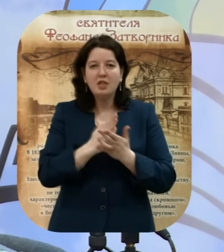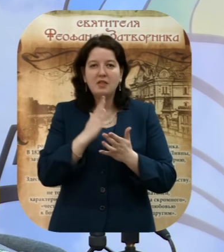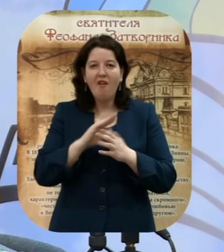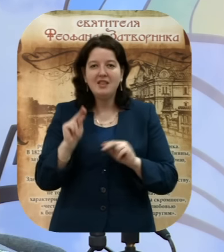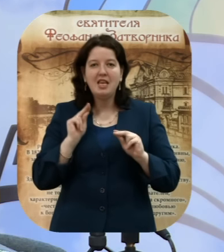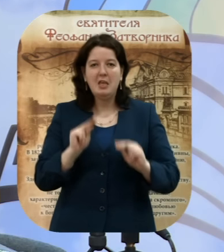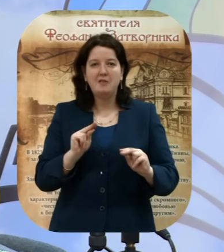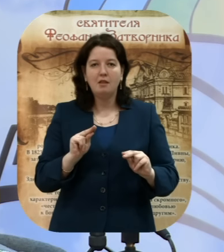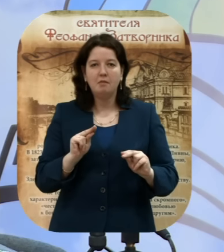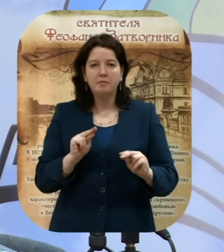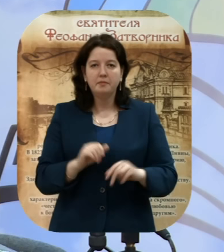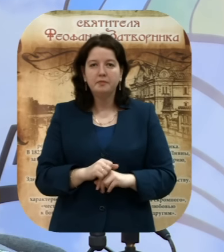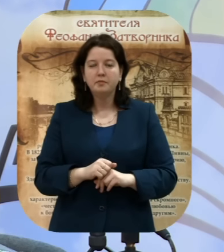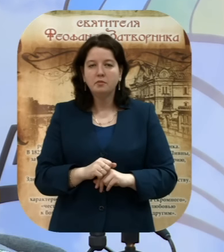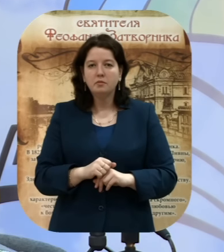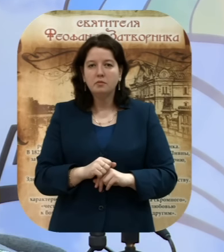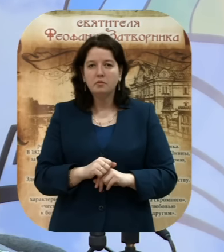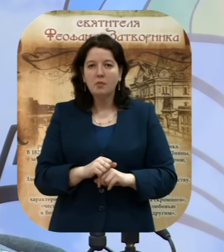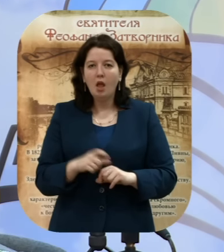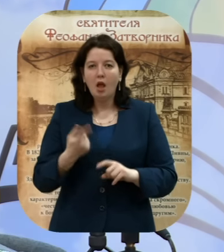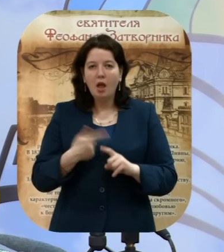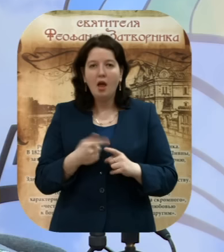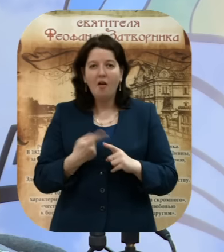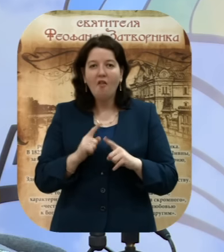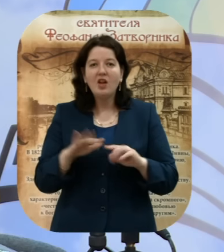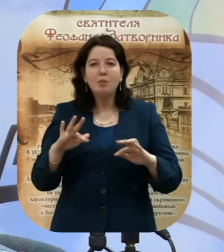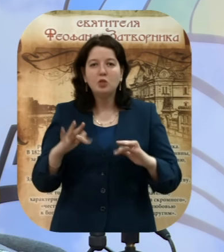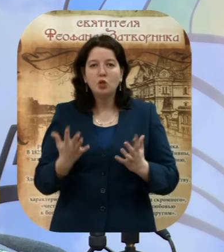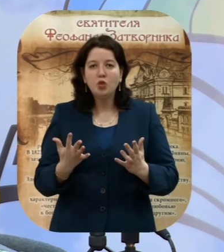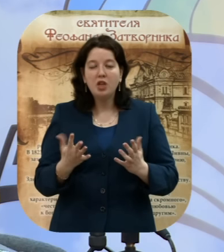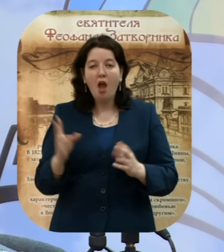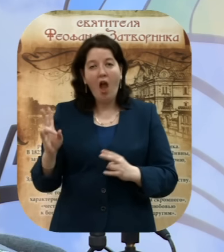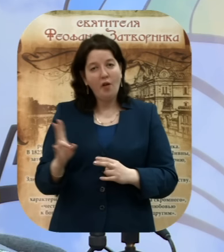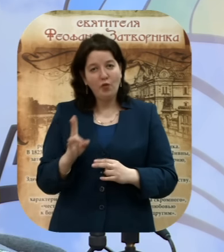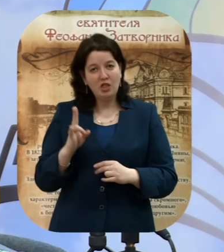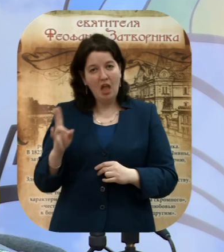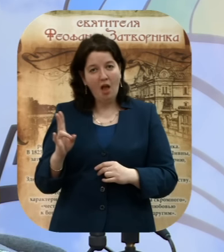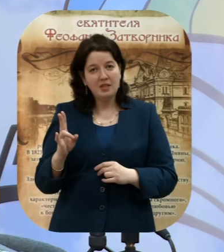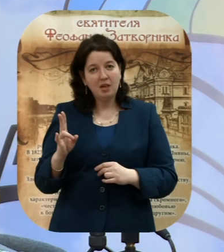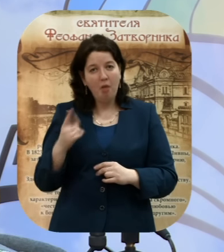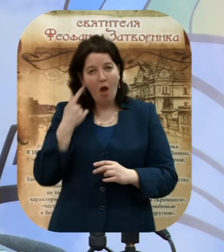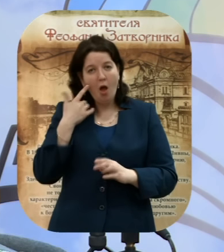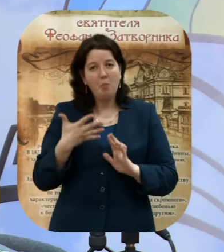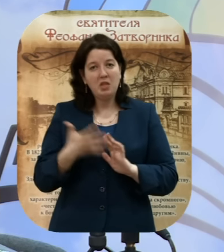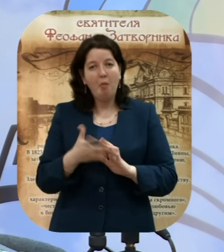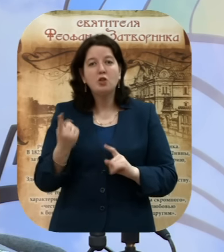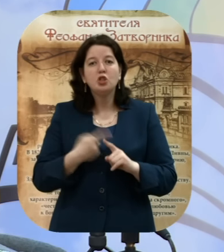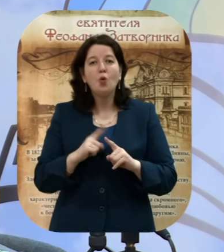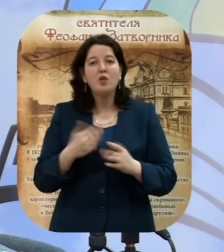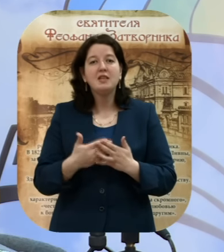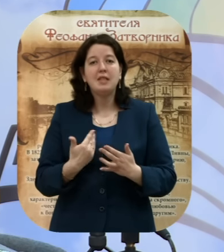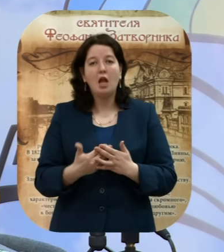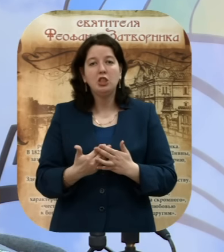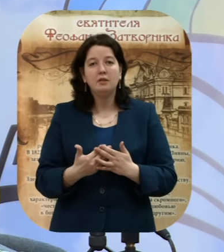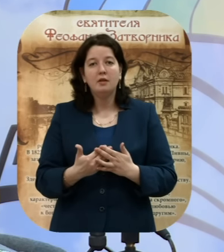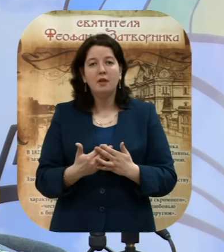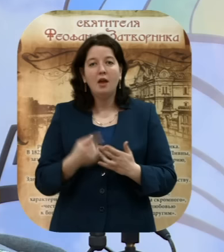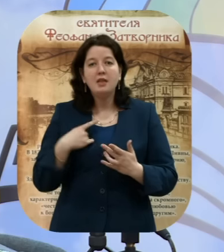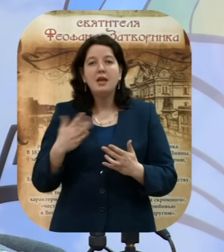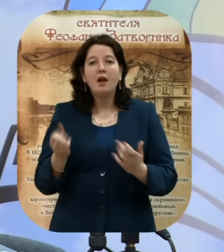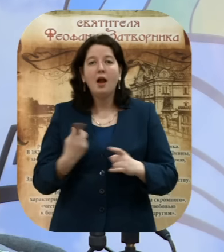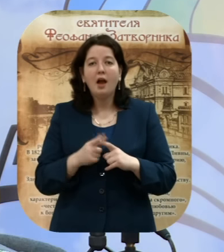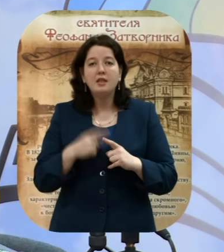истинным. В данном случае, в христианском понимании, что это значит – и